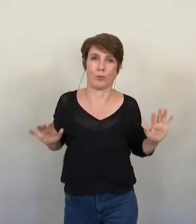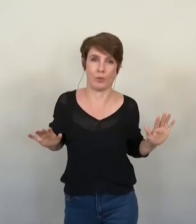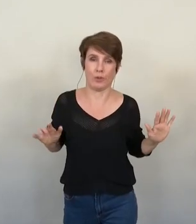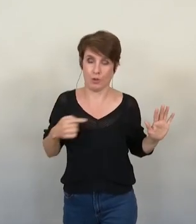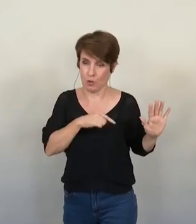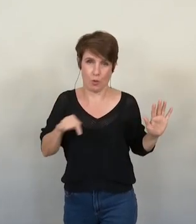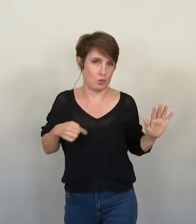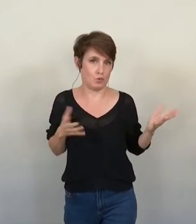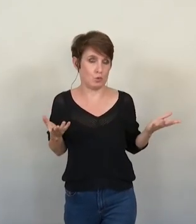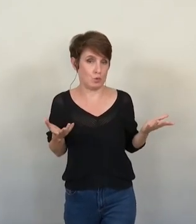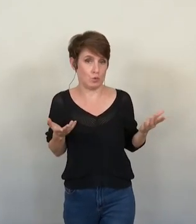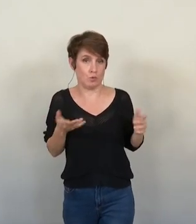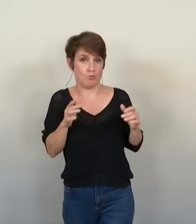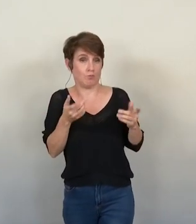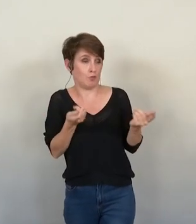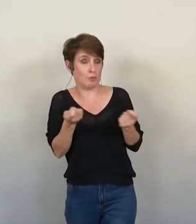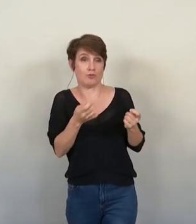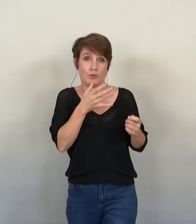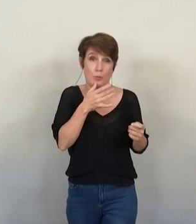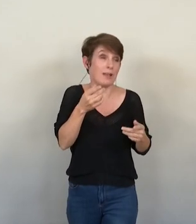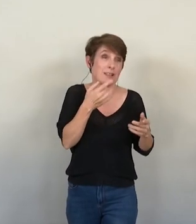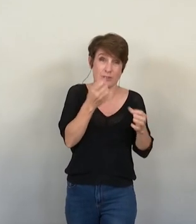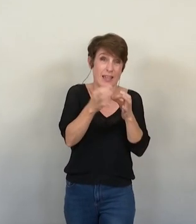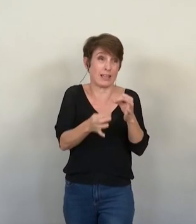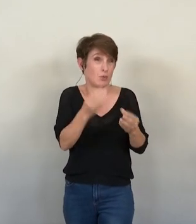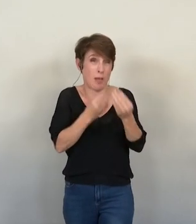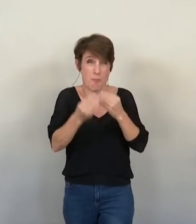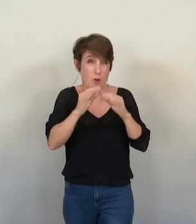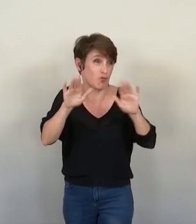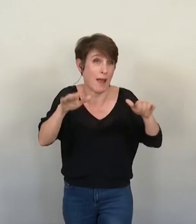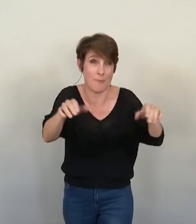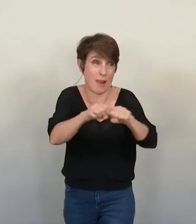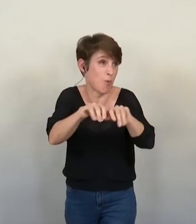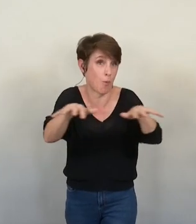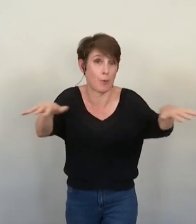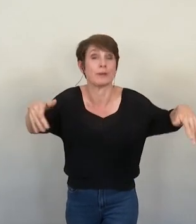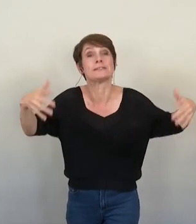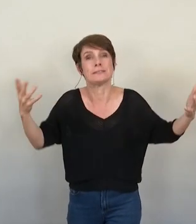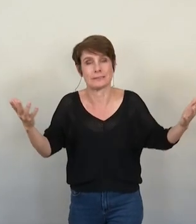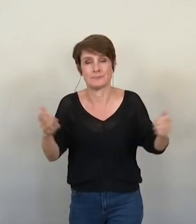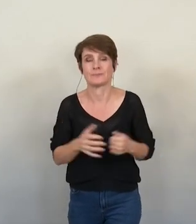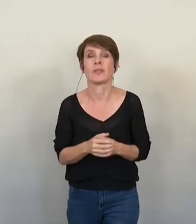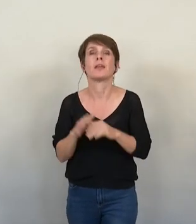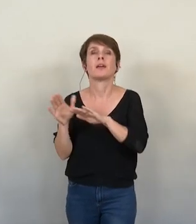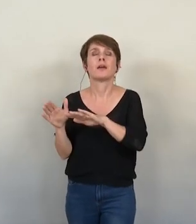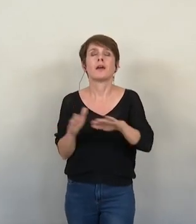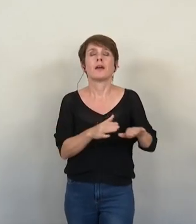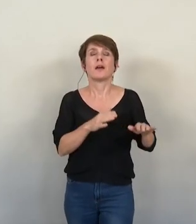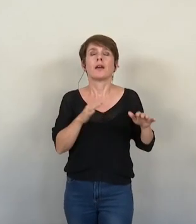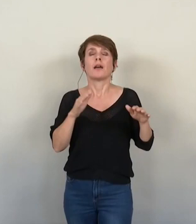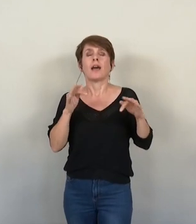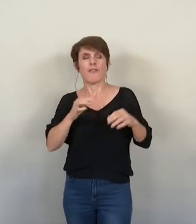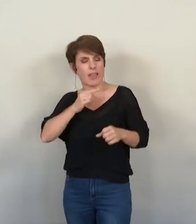cette cette cette explosion de la malbouff sur le le fait de fixer des des pourcentages et qui attenterait à la liberté des